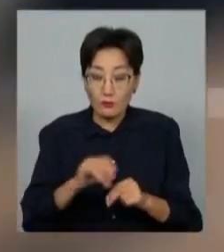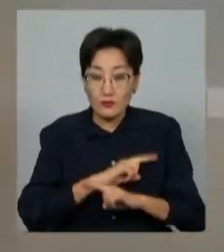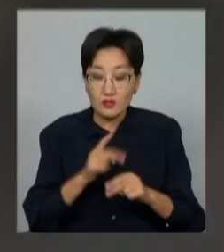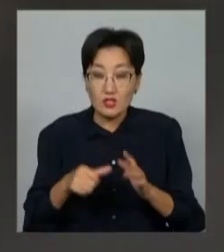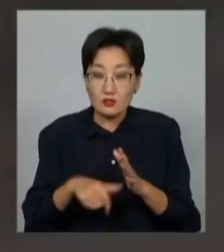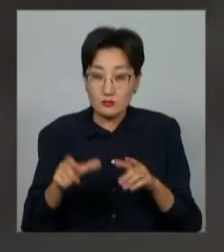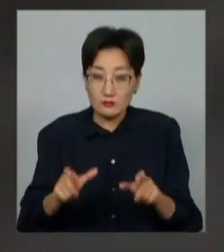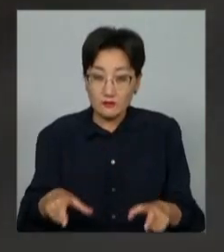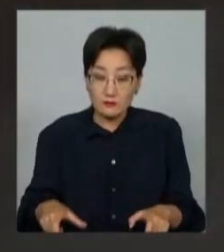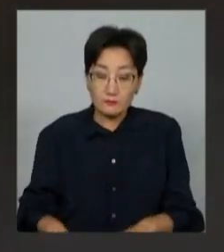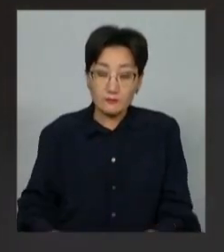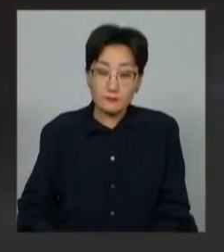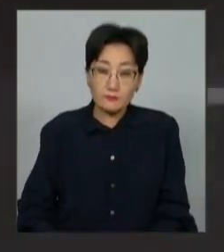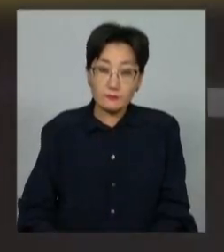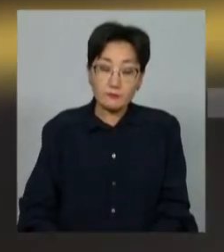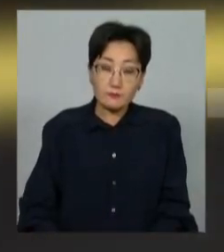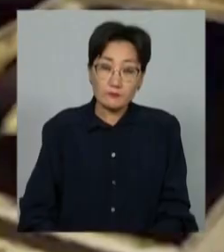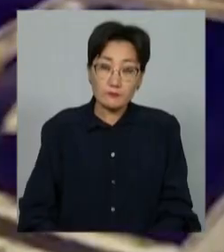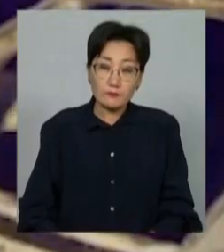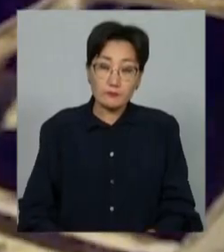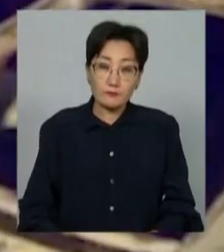погибли 6 человек.